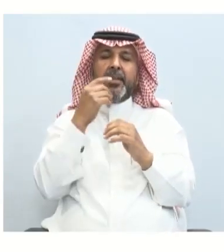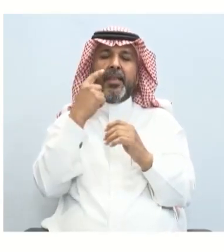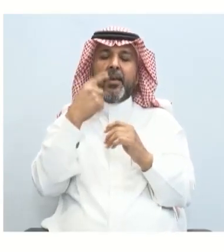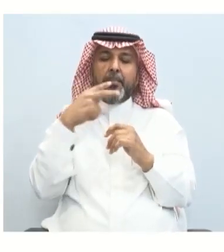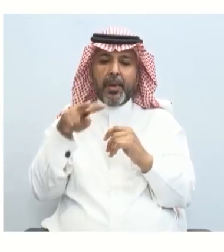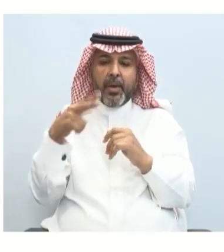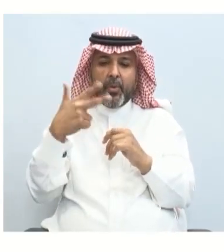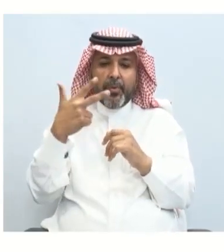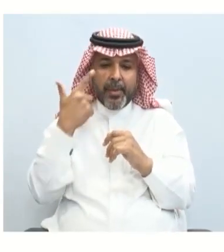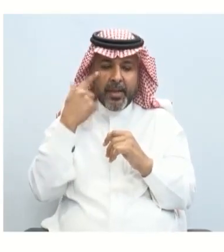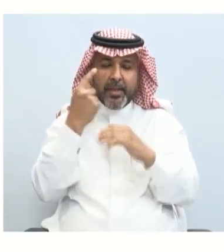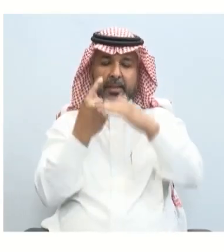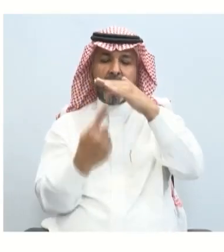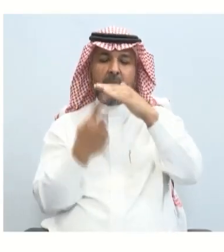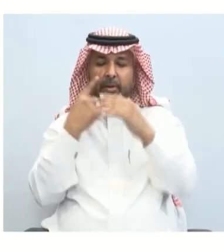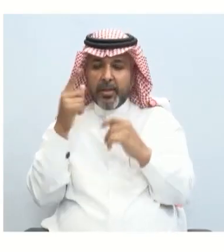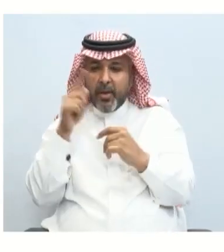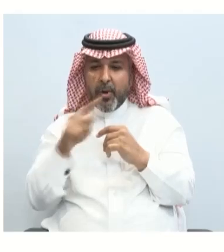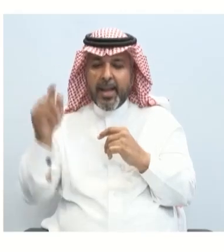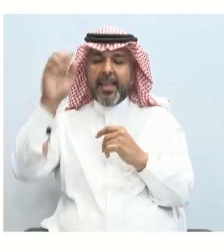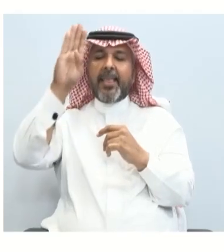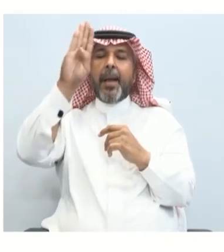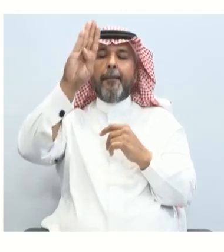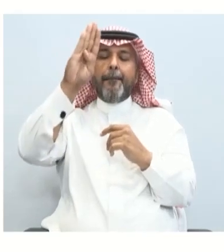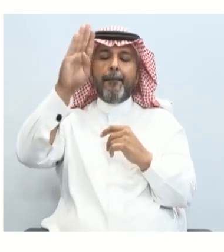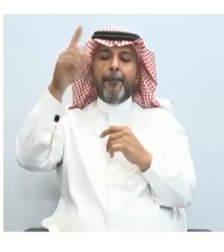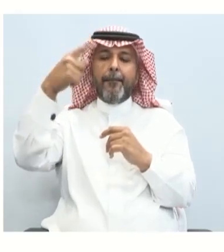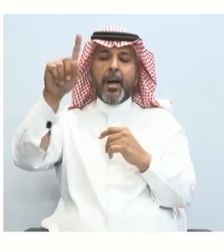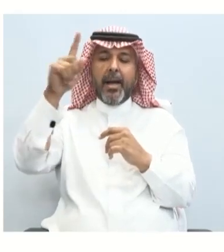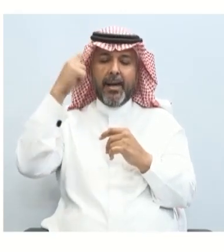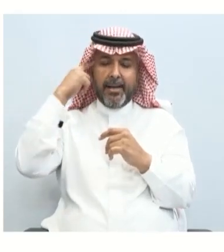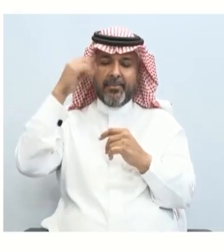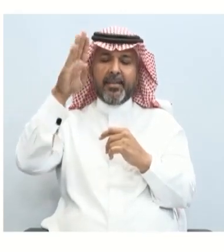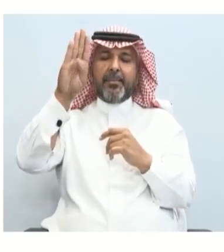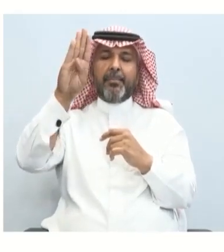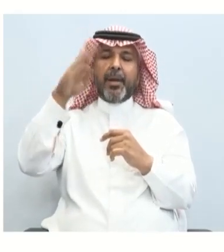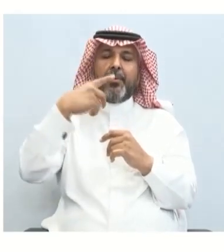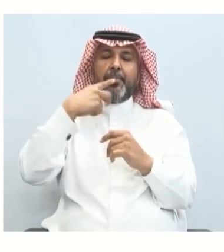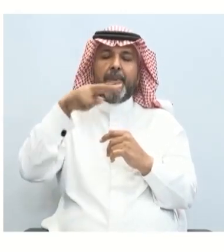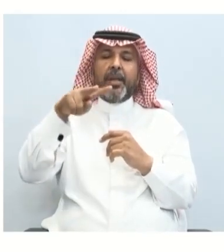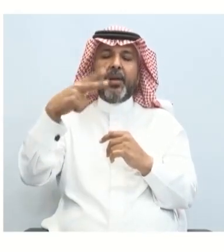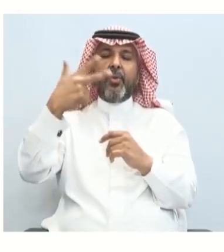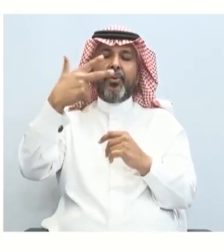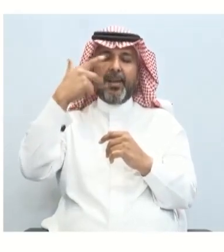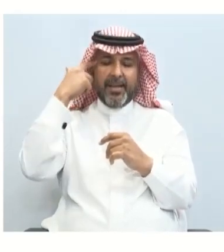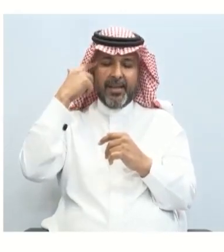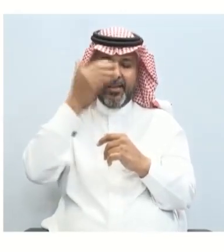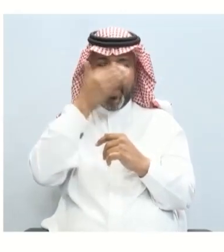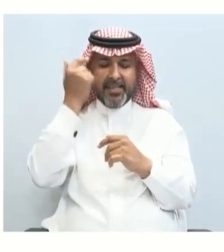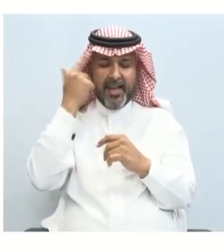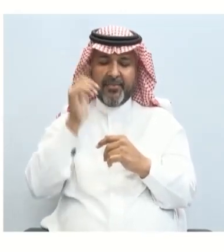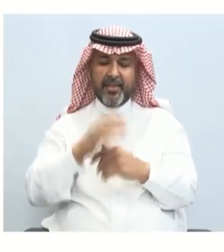180 او 180 على 1 اللي هي 180 ما يحتاج نكتب شيء فبالتالي راح نقول ان الناتج حيكون